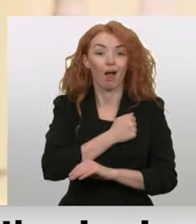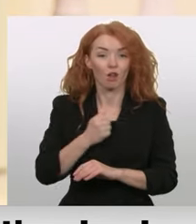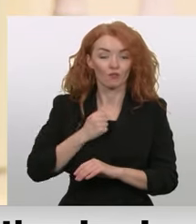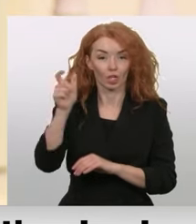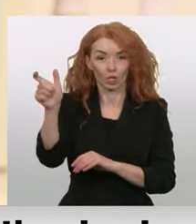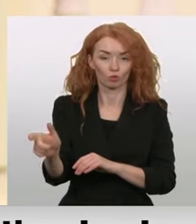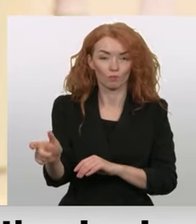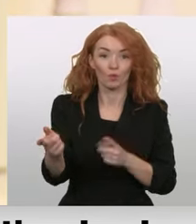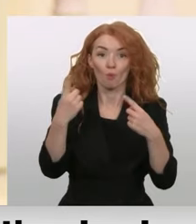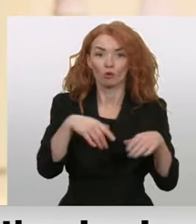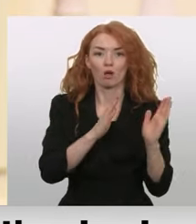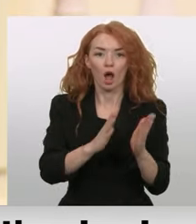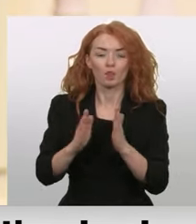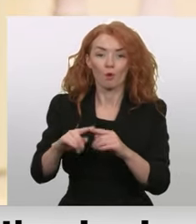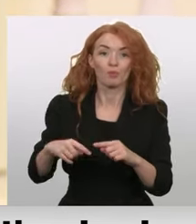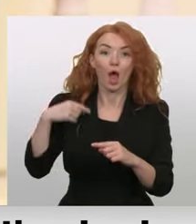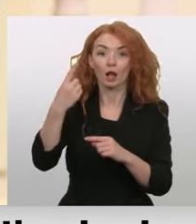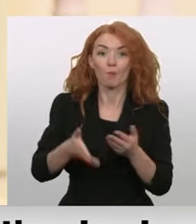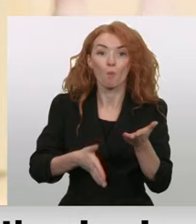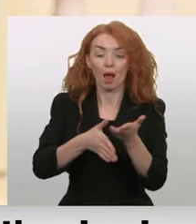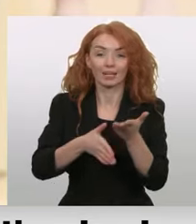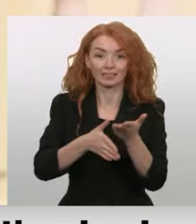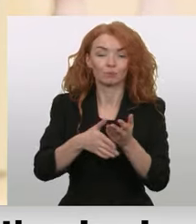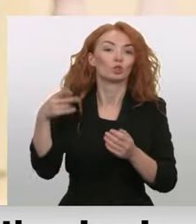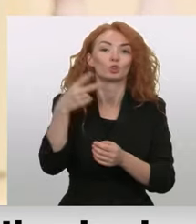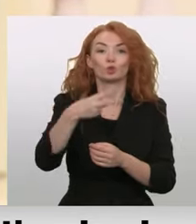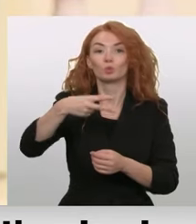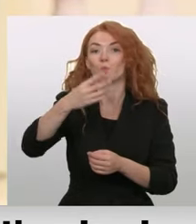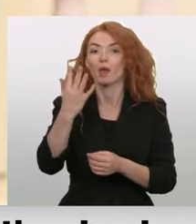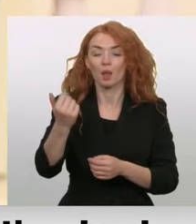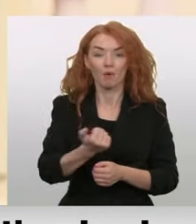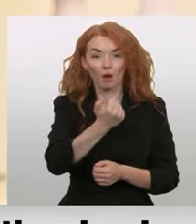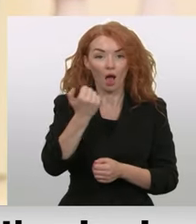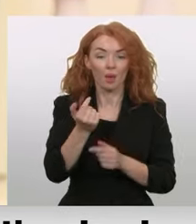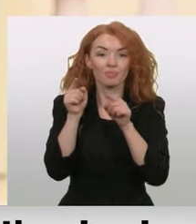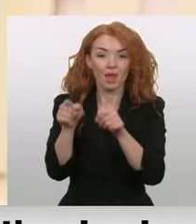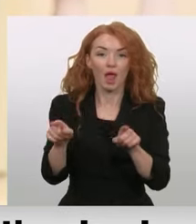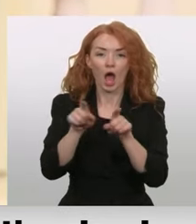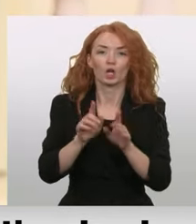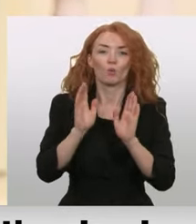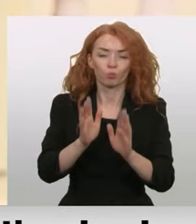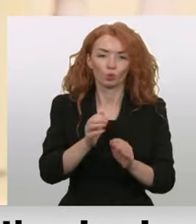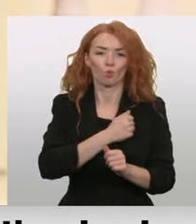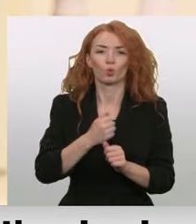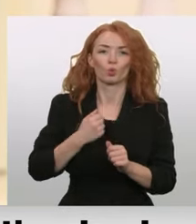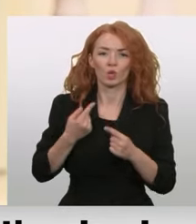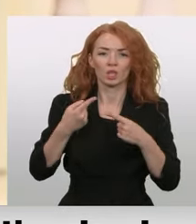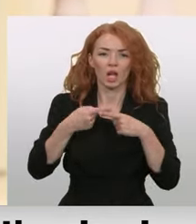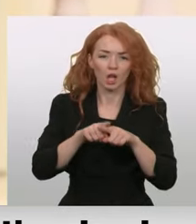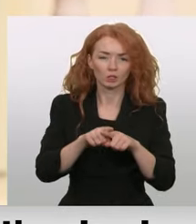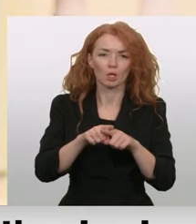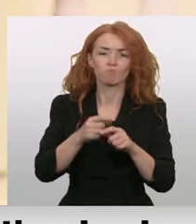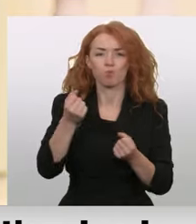jau tagad gatavojam arī nākamo palīdzības kārtu 2025. gadam, un tajā būs arī bruņu transportieri Patrija,